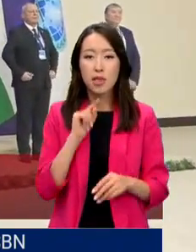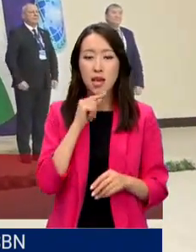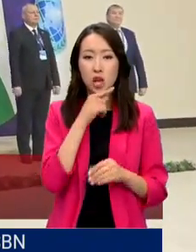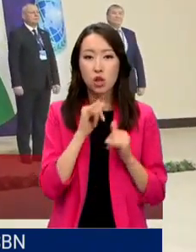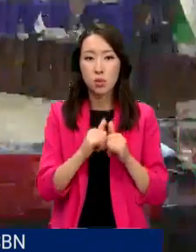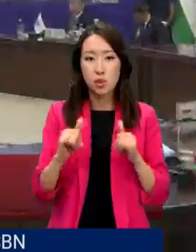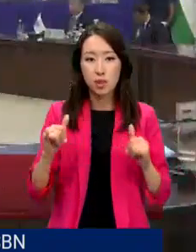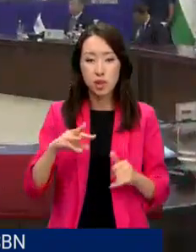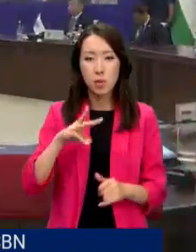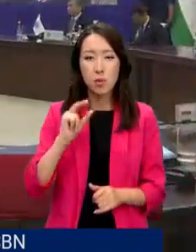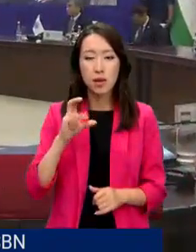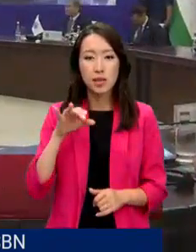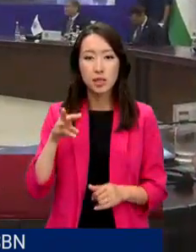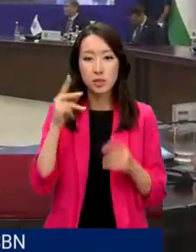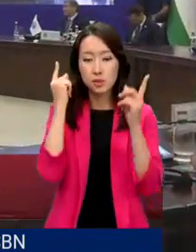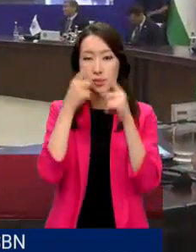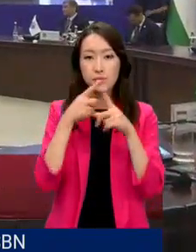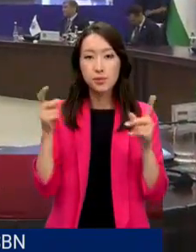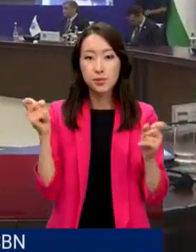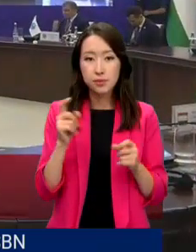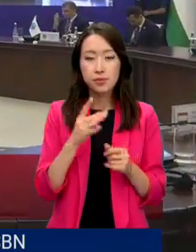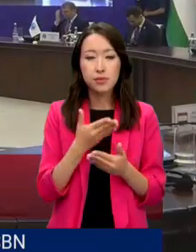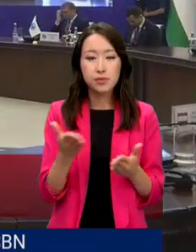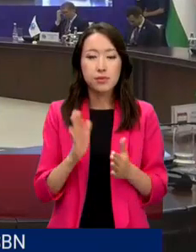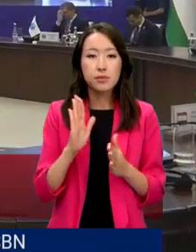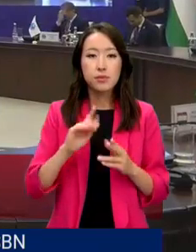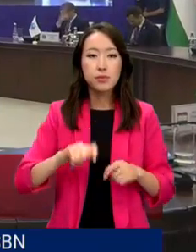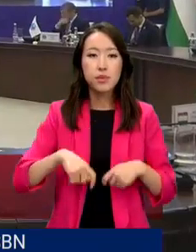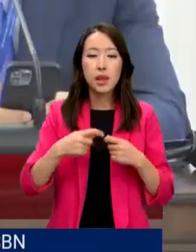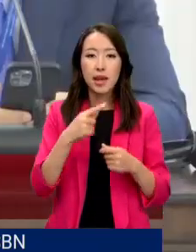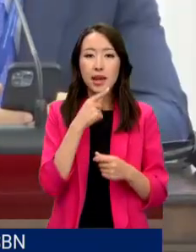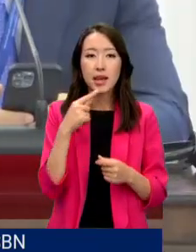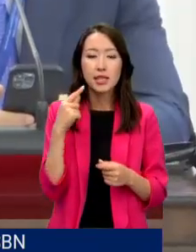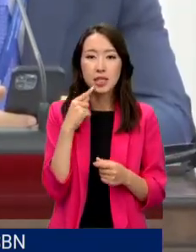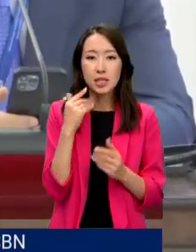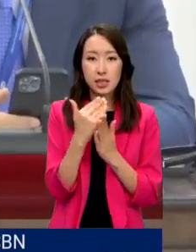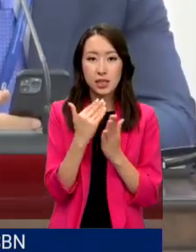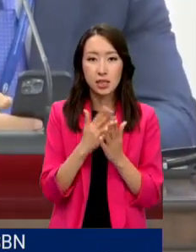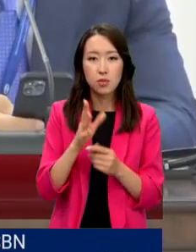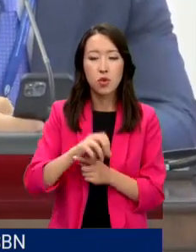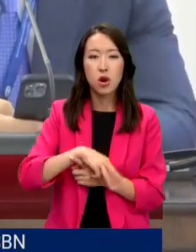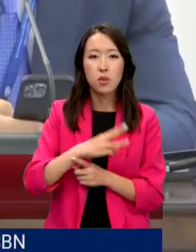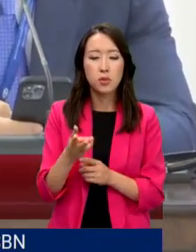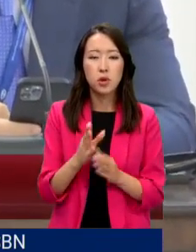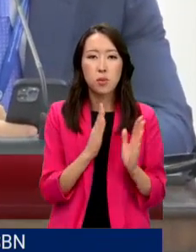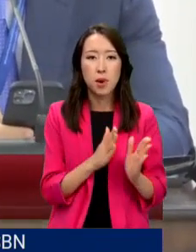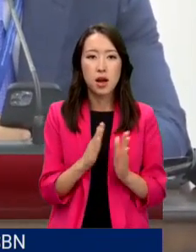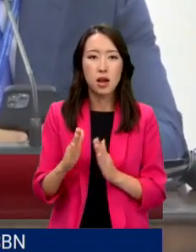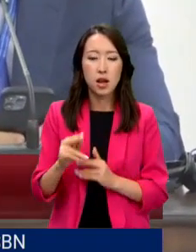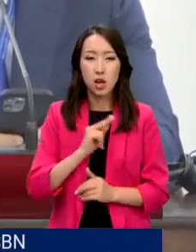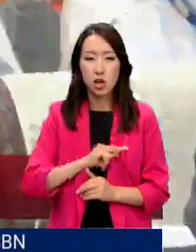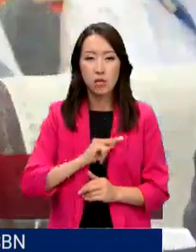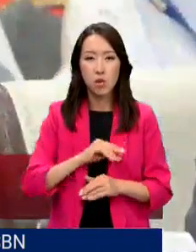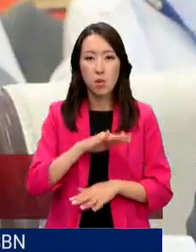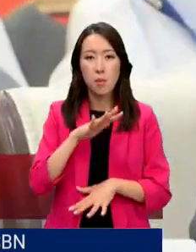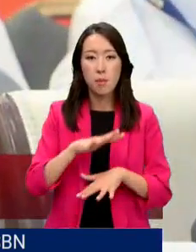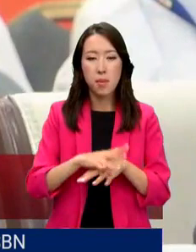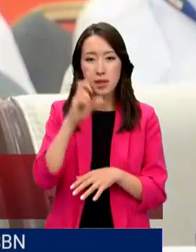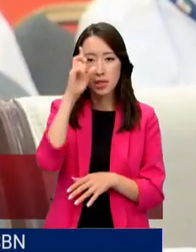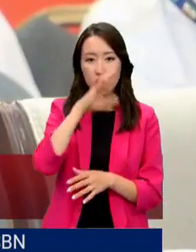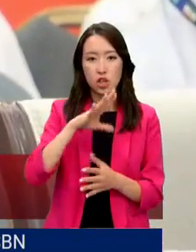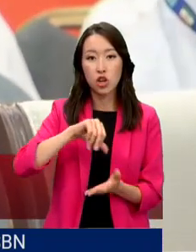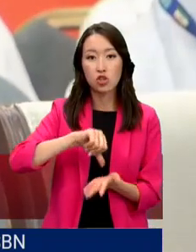Федерации Максим Решетников заявил, именно переход к российской системе обеспечит бесперебойную работу между банками